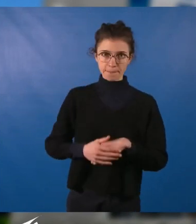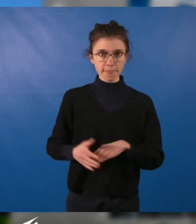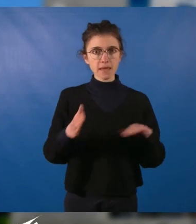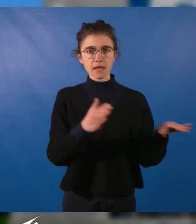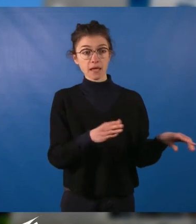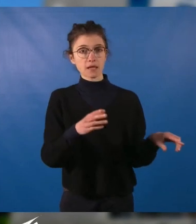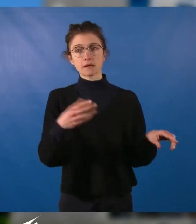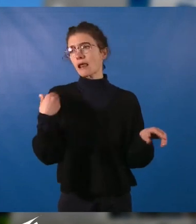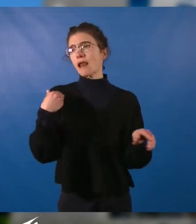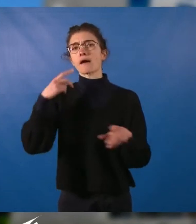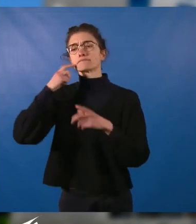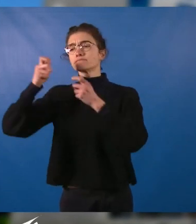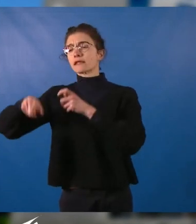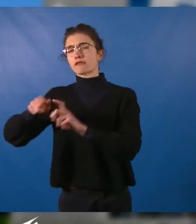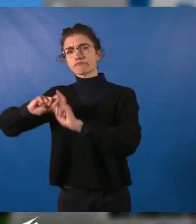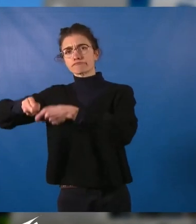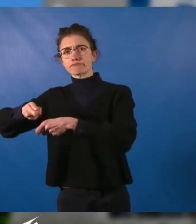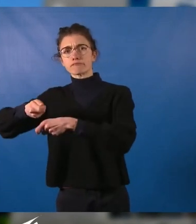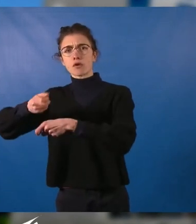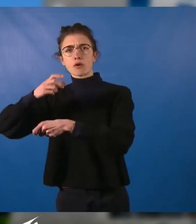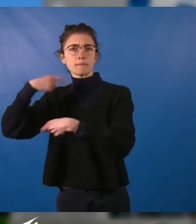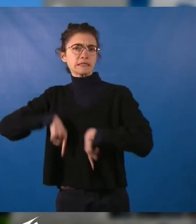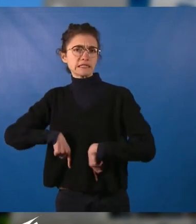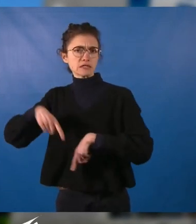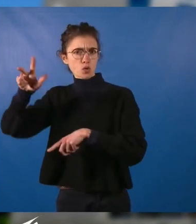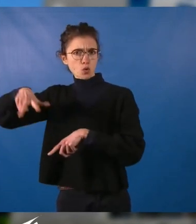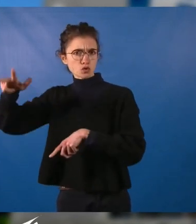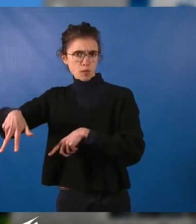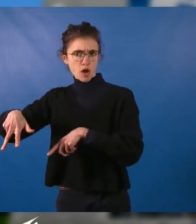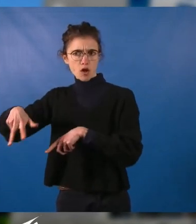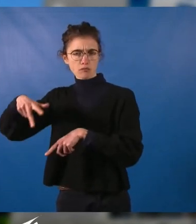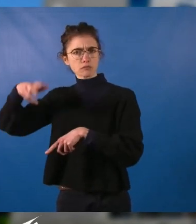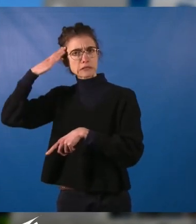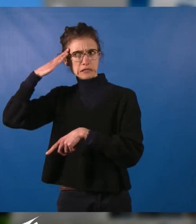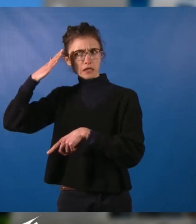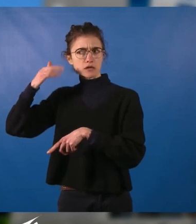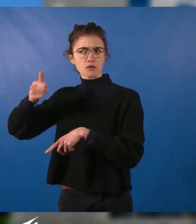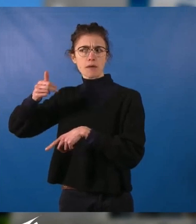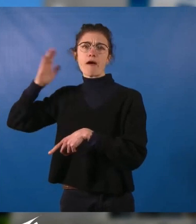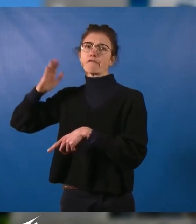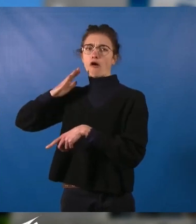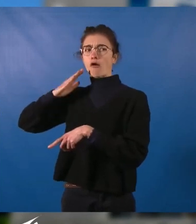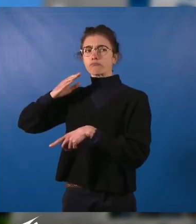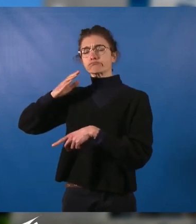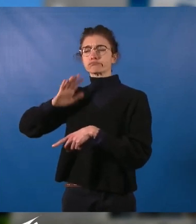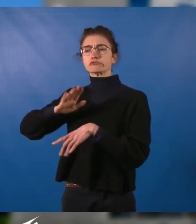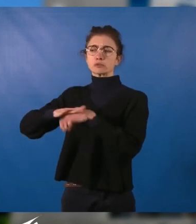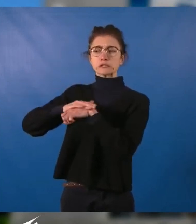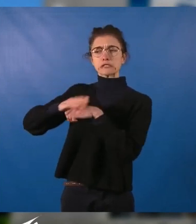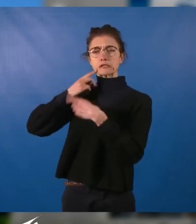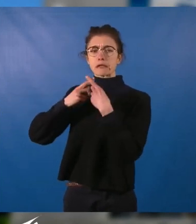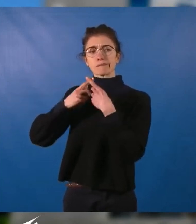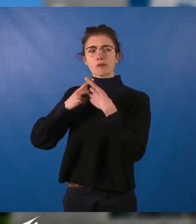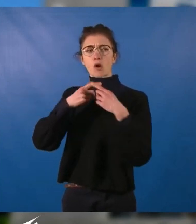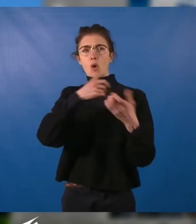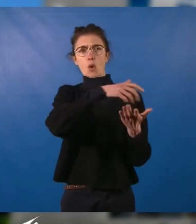Monsieur Kasbarian, ministre du Logement, connu pour sa loi qui visait plutôt à faire la guerre aux pauvres qu'à la pauvreté,